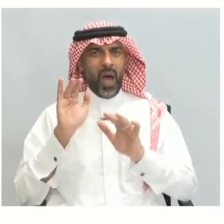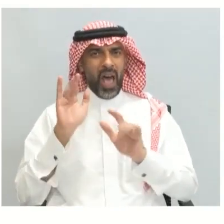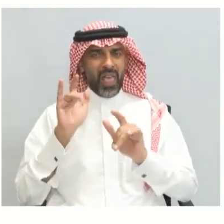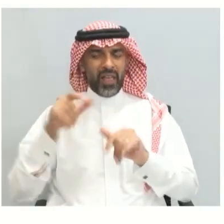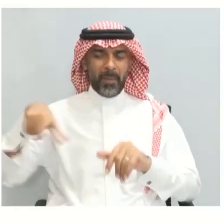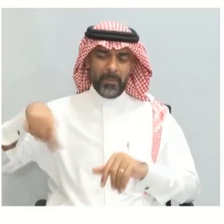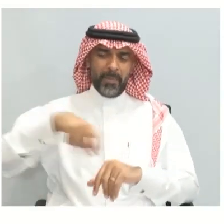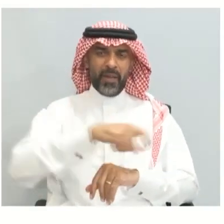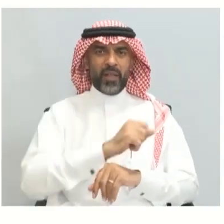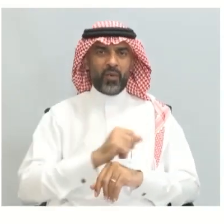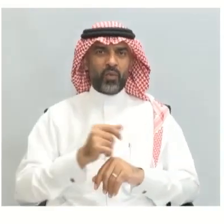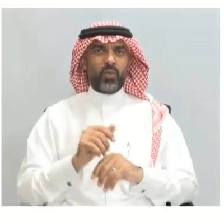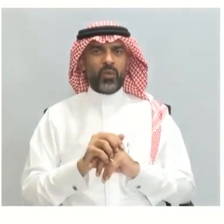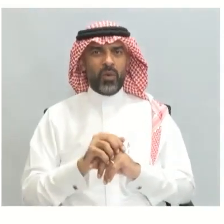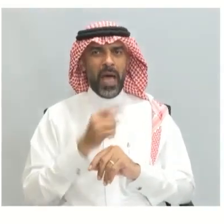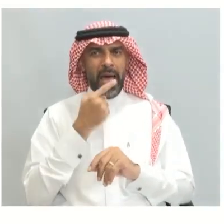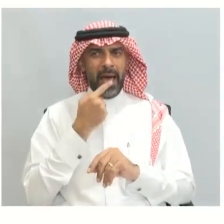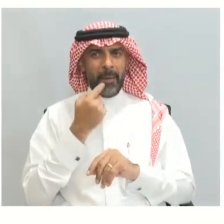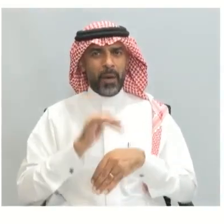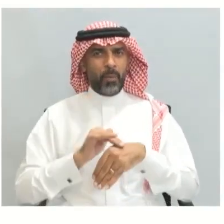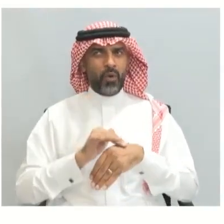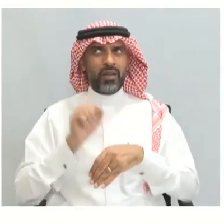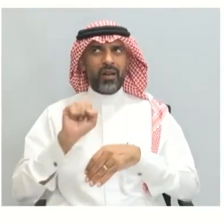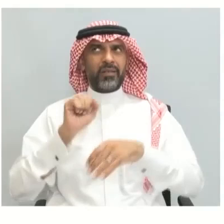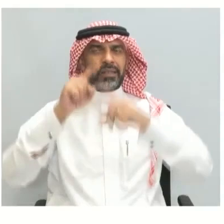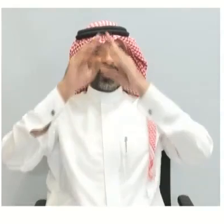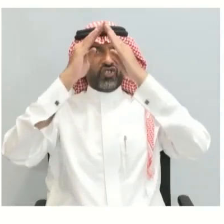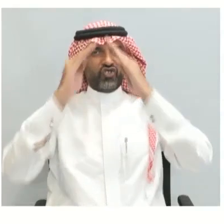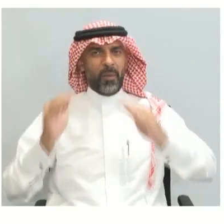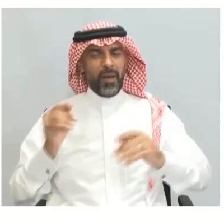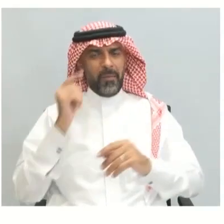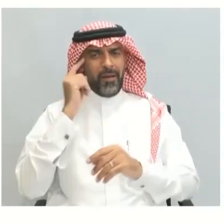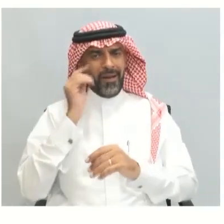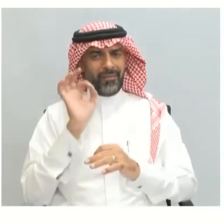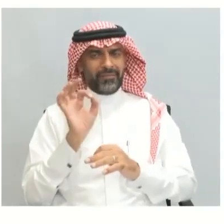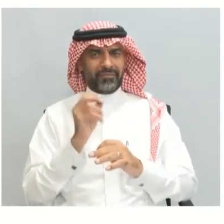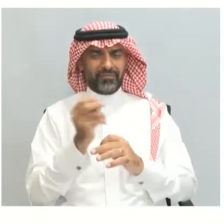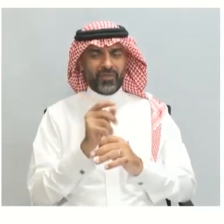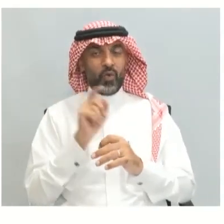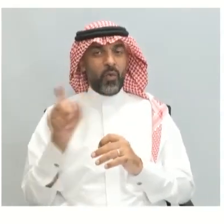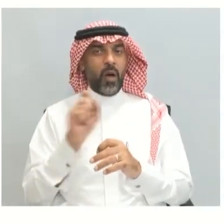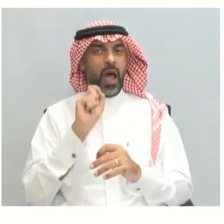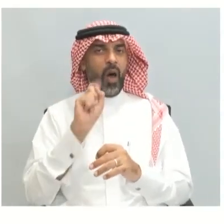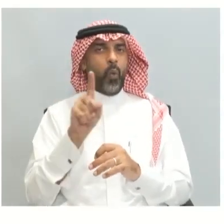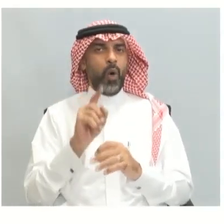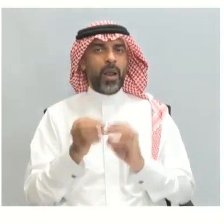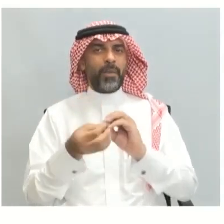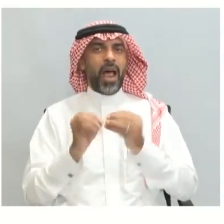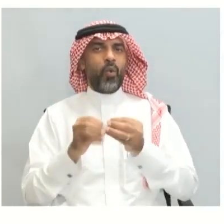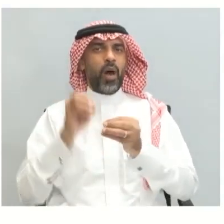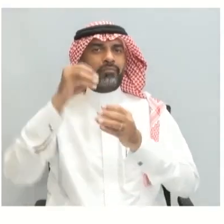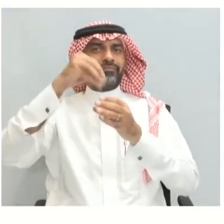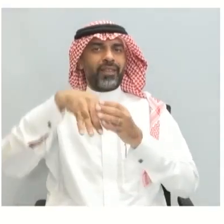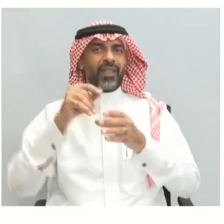ورسموا ما يمثل المدن من خلال دوائر مذهبه اذا هم اول من وضع ابنائ وبنات